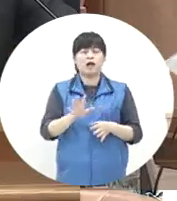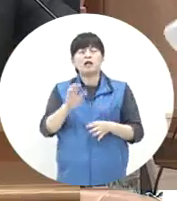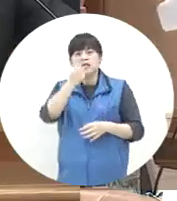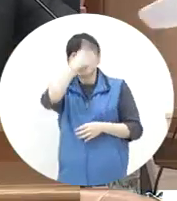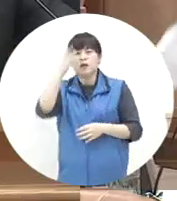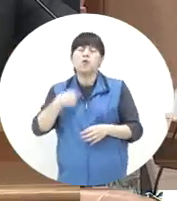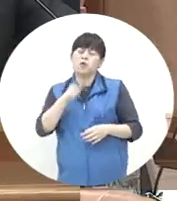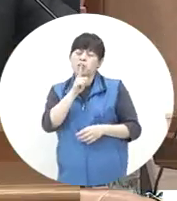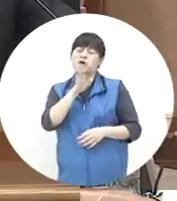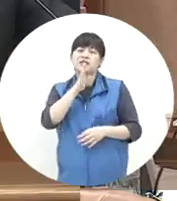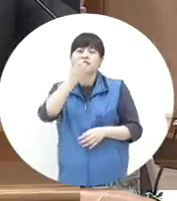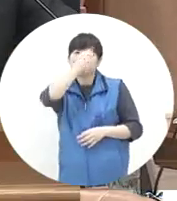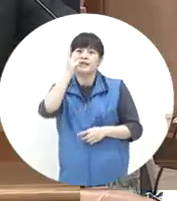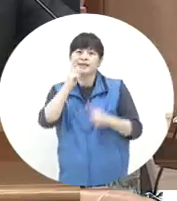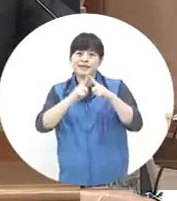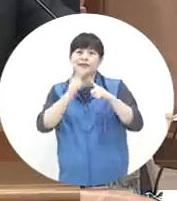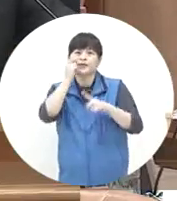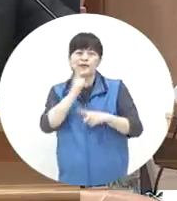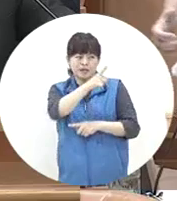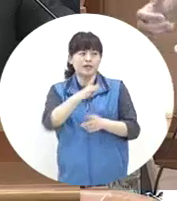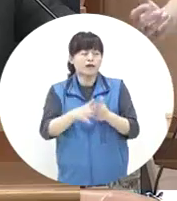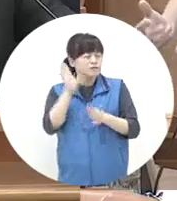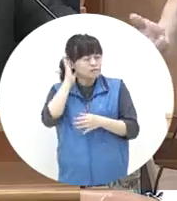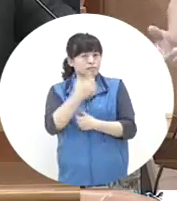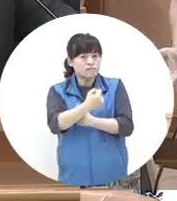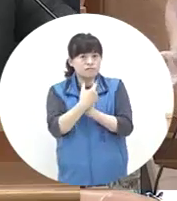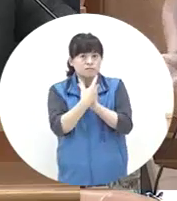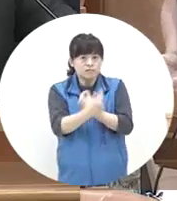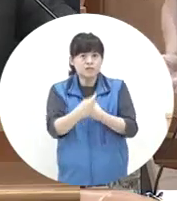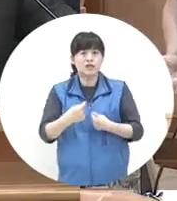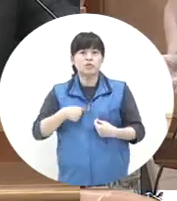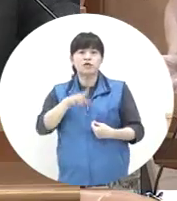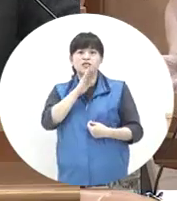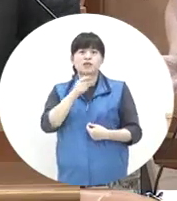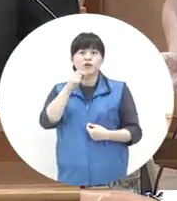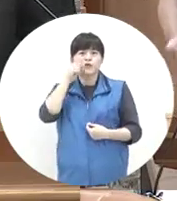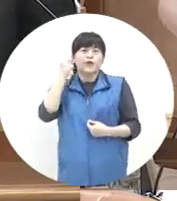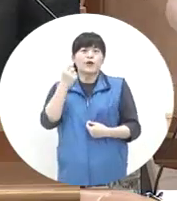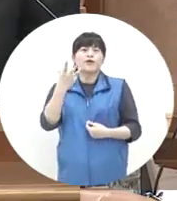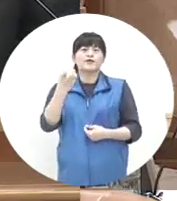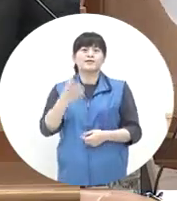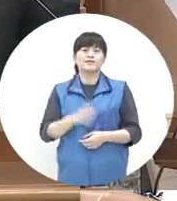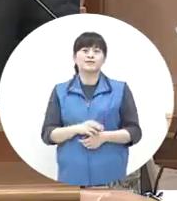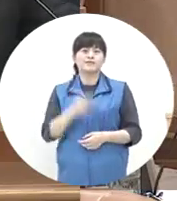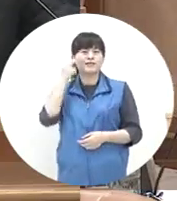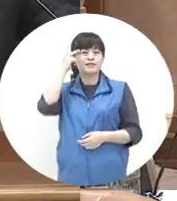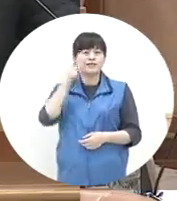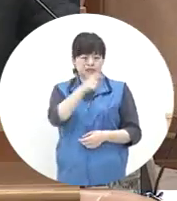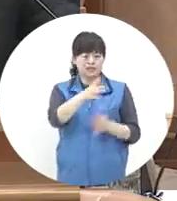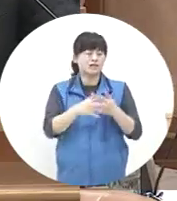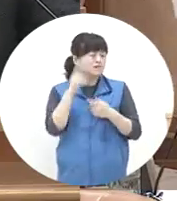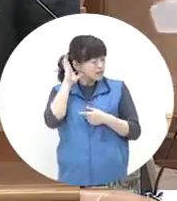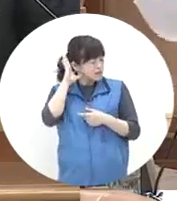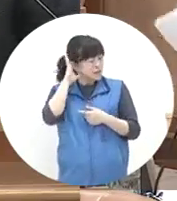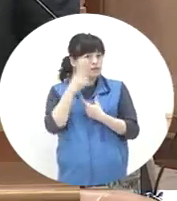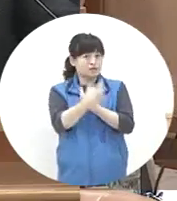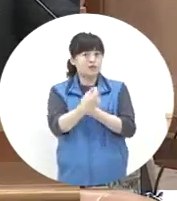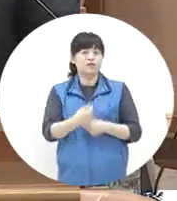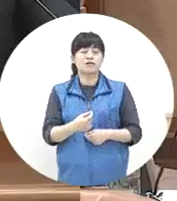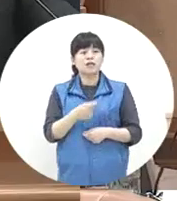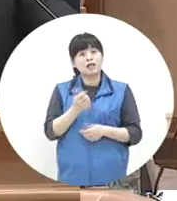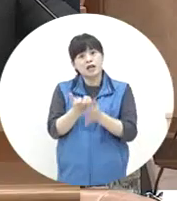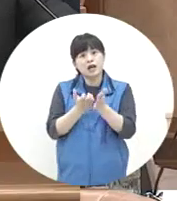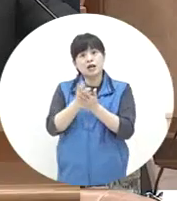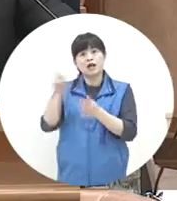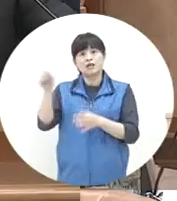欢的嘛，所以请听恋爱听啊、 哎。不会啊， 这就是我酸中痛的感觉。 不是年轻人我、 啊，所以你要听一下说。 好，你说。 你看刚刚